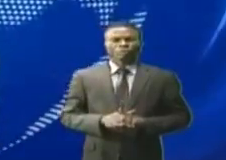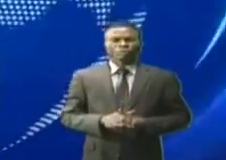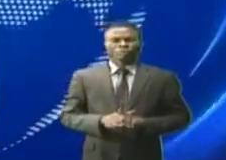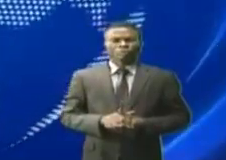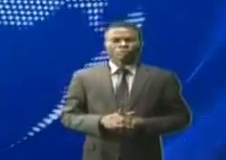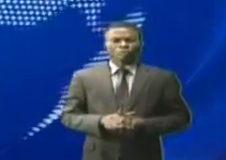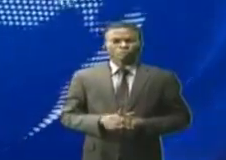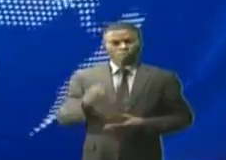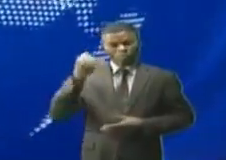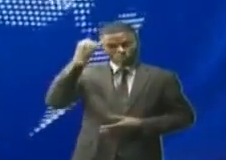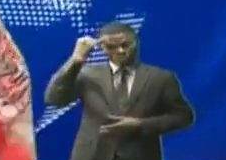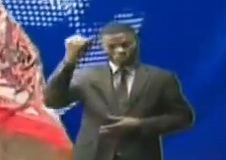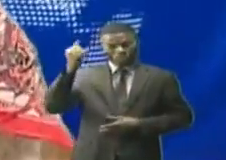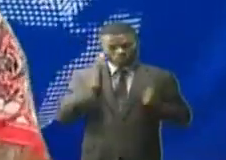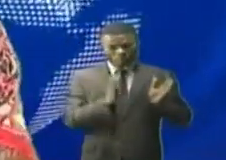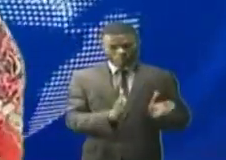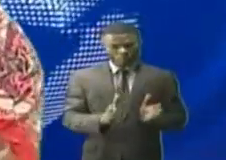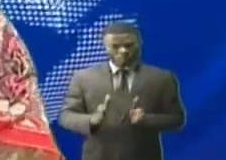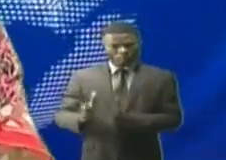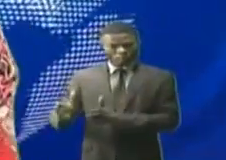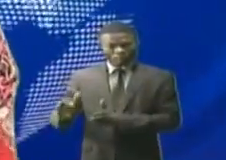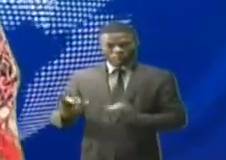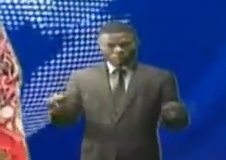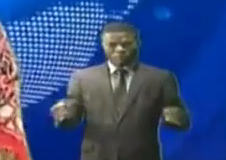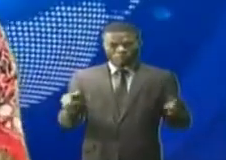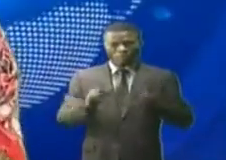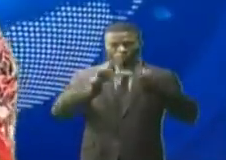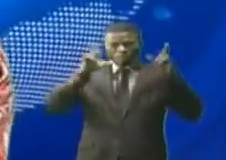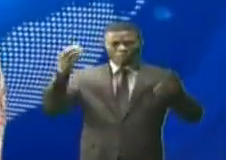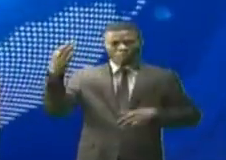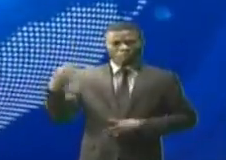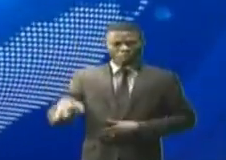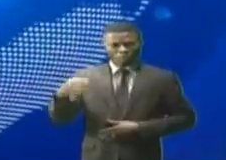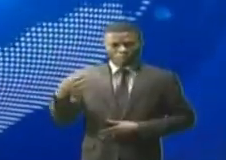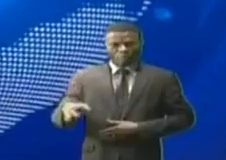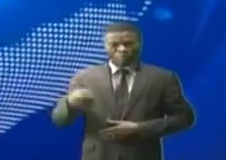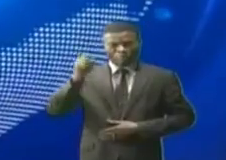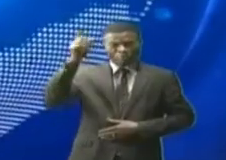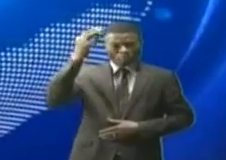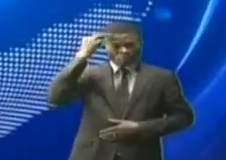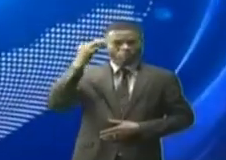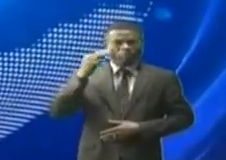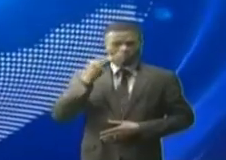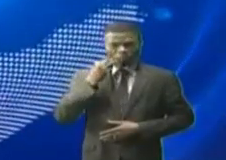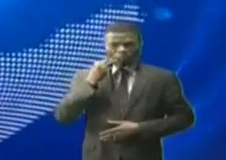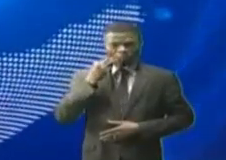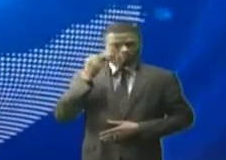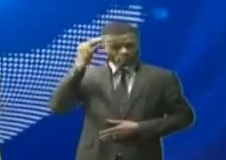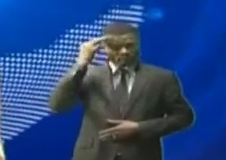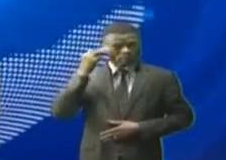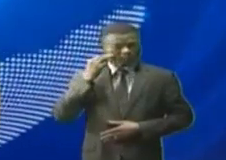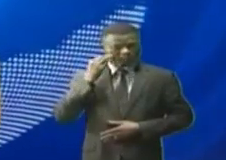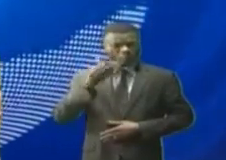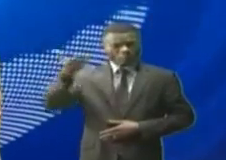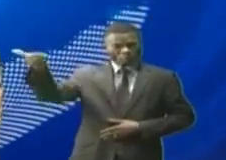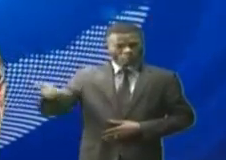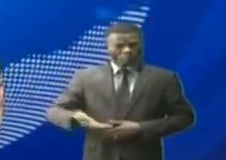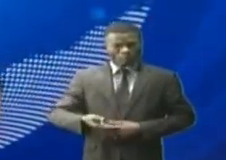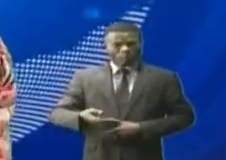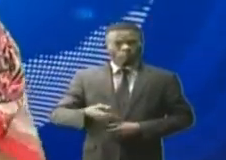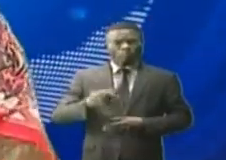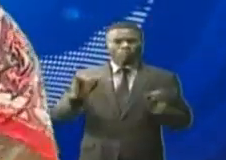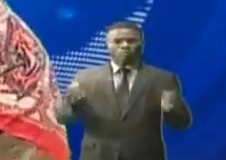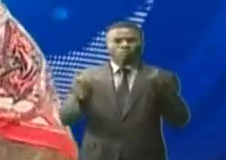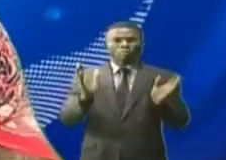Et dans le cadre de la préparation de Jeux de la Francophonie, le Premier ministre a reçu deux athlètes congolais